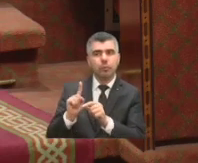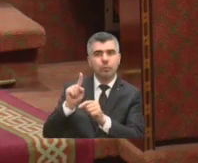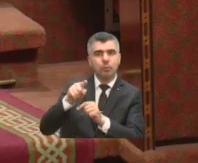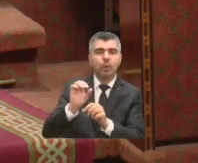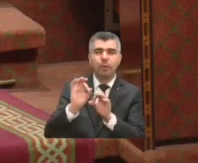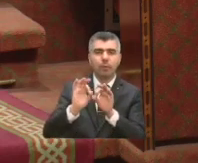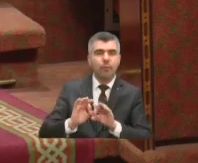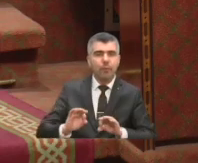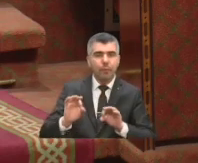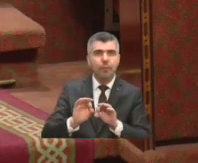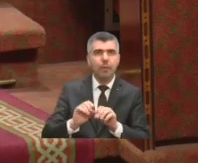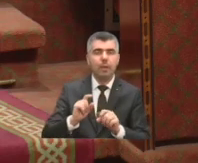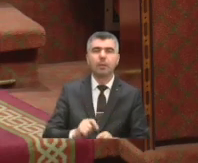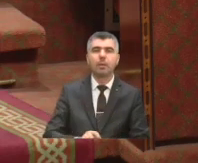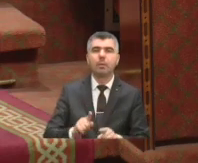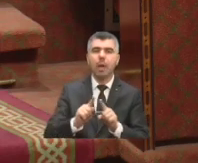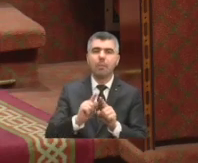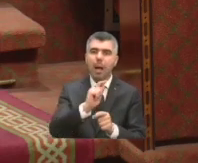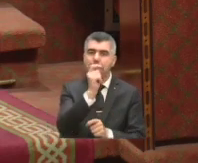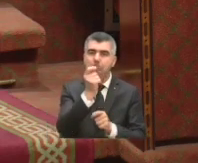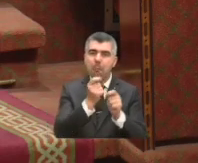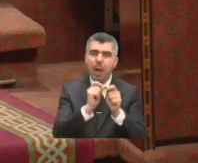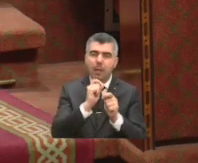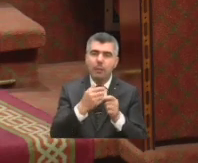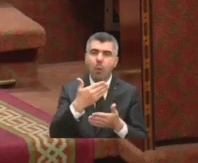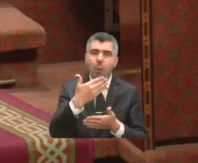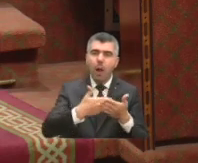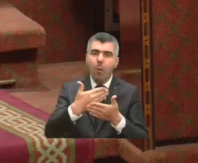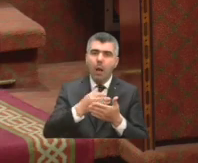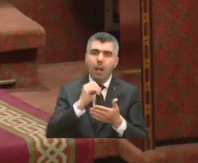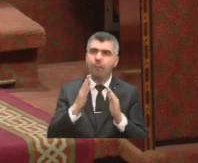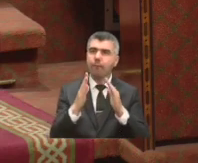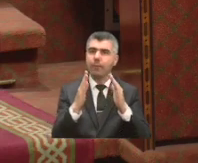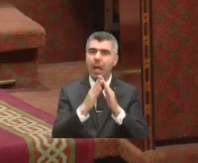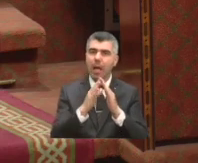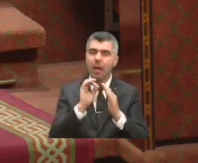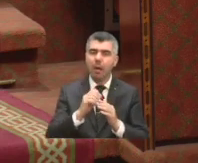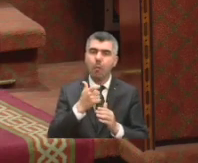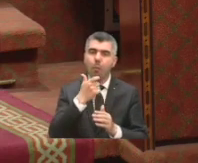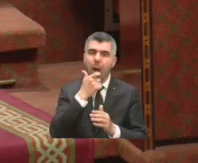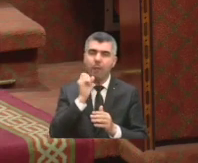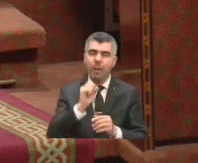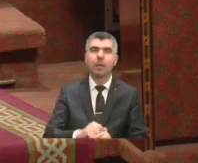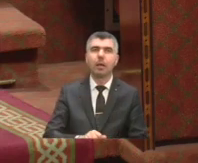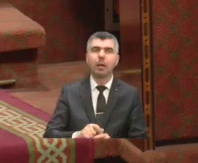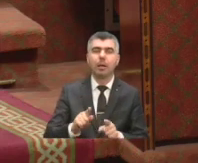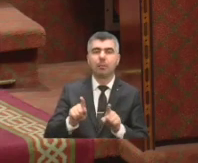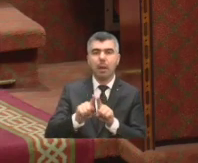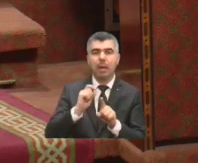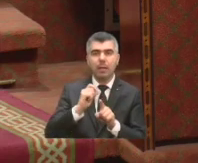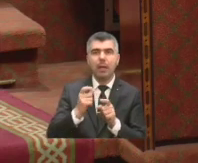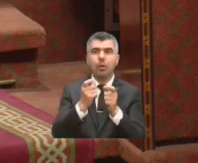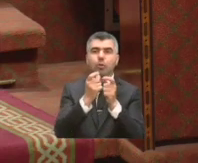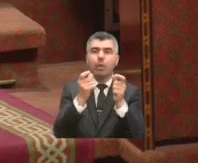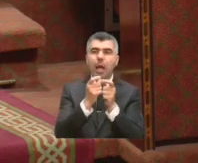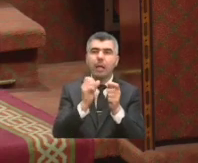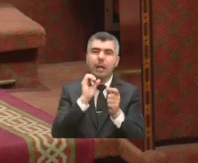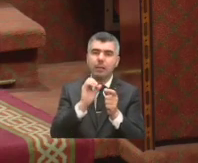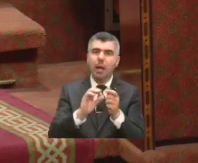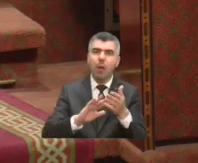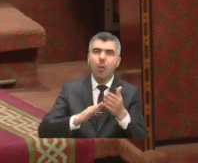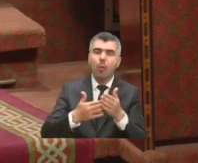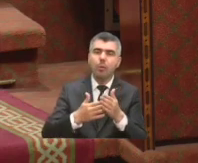تصميم الخرائطي، وثائق الملكية، مصادر التصدير والاستيراد بالنسبة للشركات